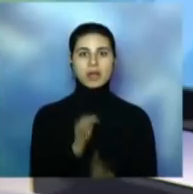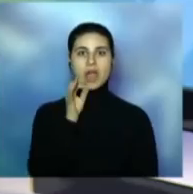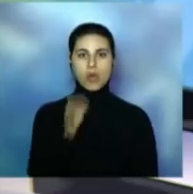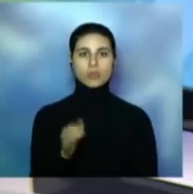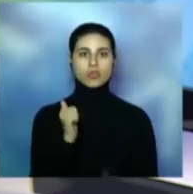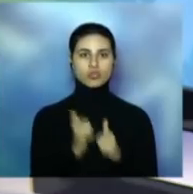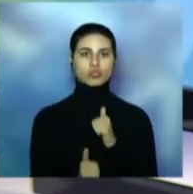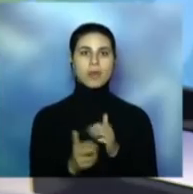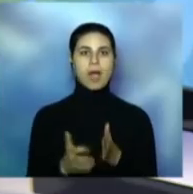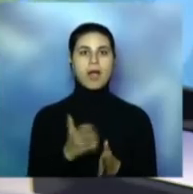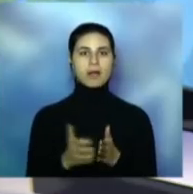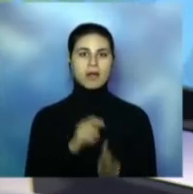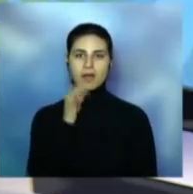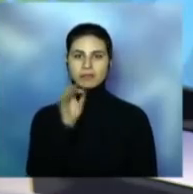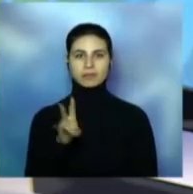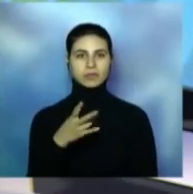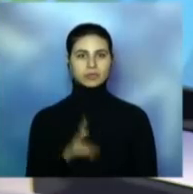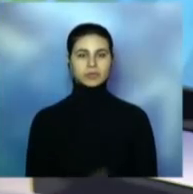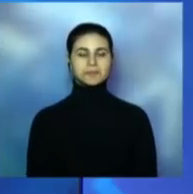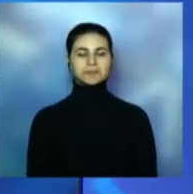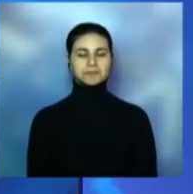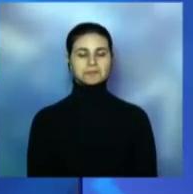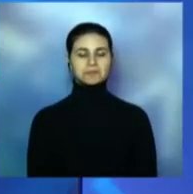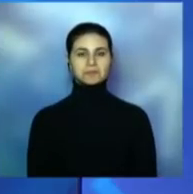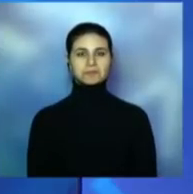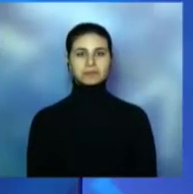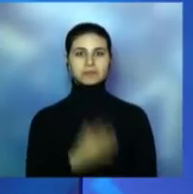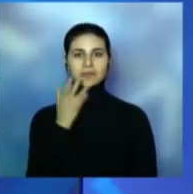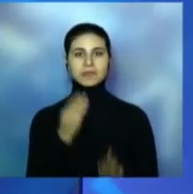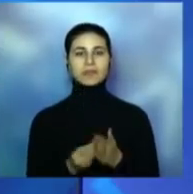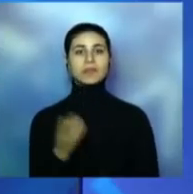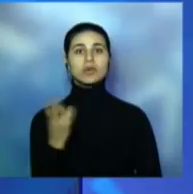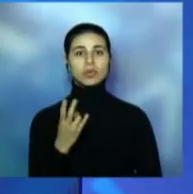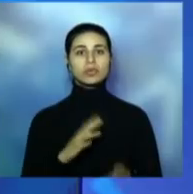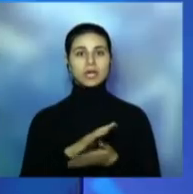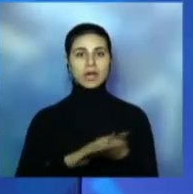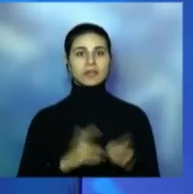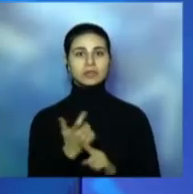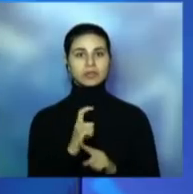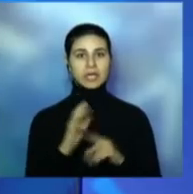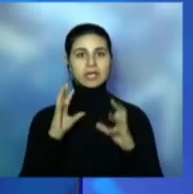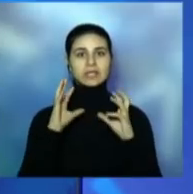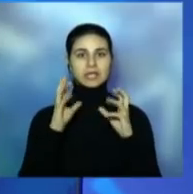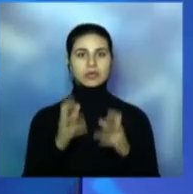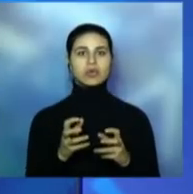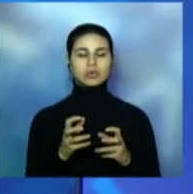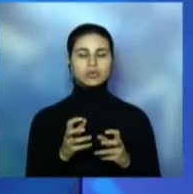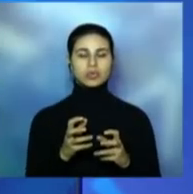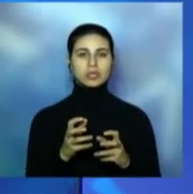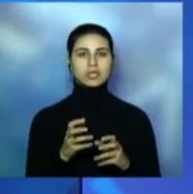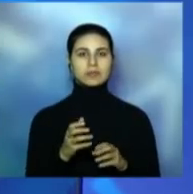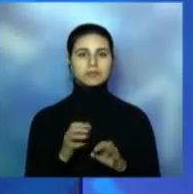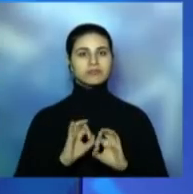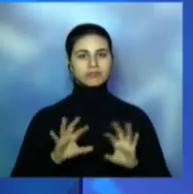ნუ დაარქმევთ ნაკლს ასე მარტივად. ჩვენ უნდა გავაგრძელოთ ძალიან სერიოზული ნაწილები